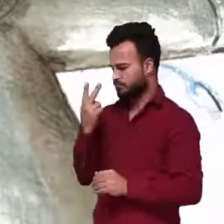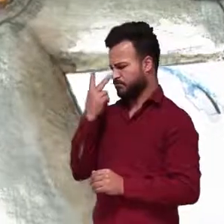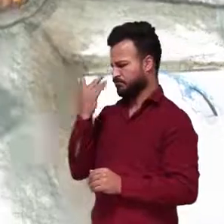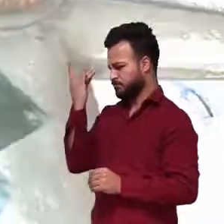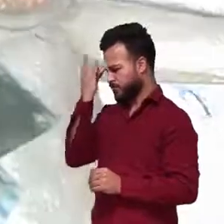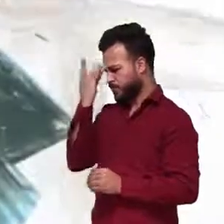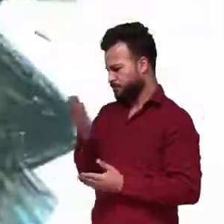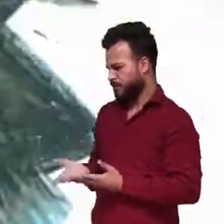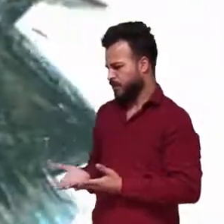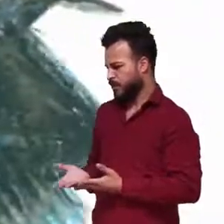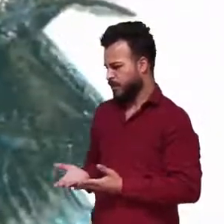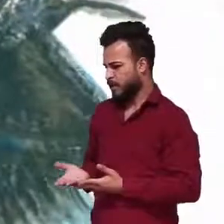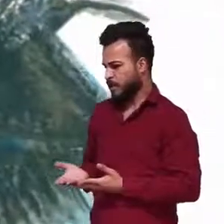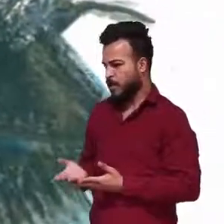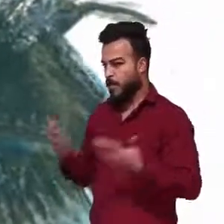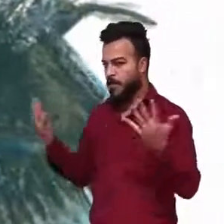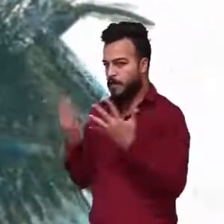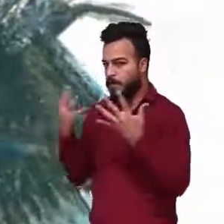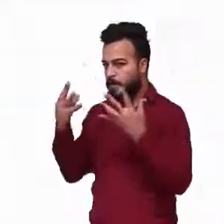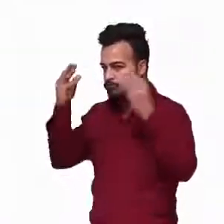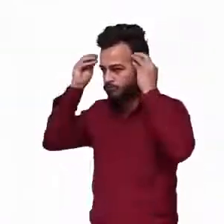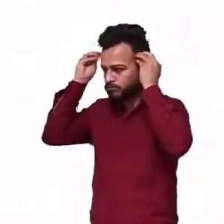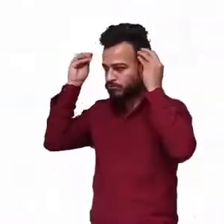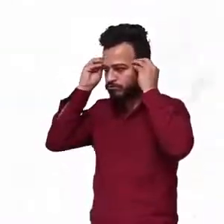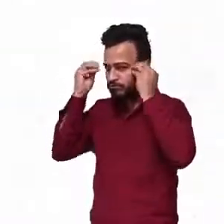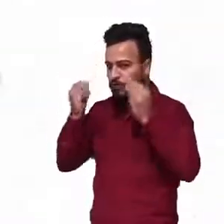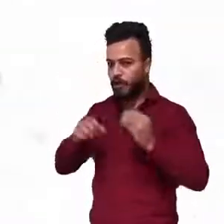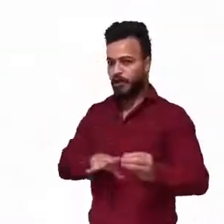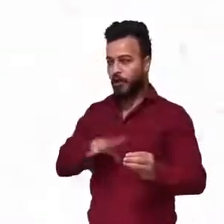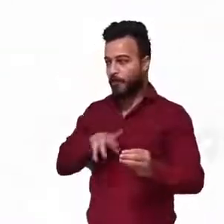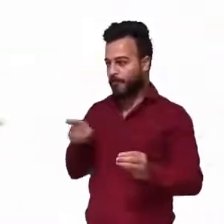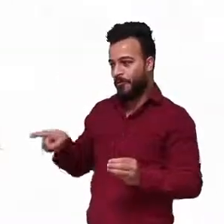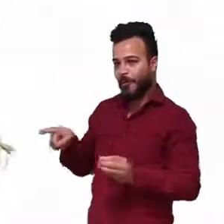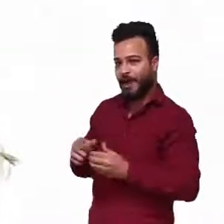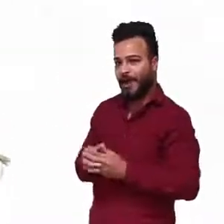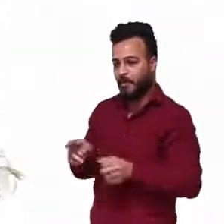وفجأة نكش قش رأسه واهتز